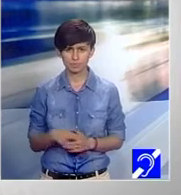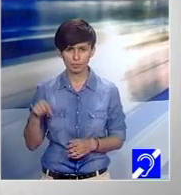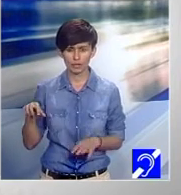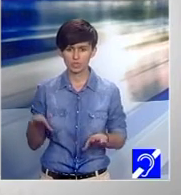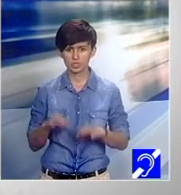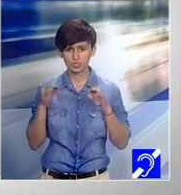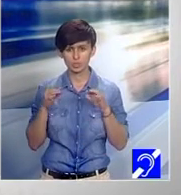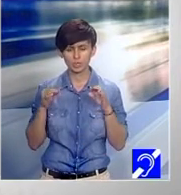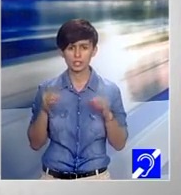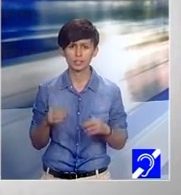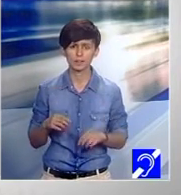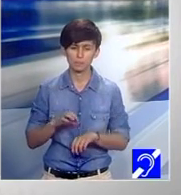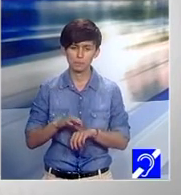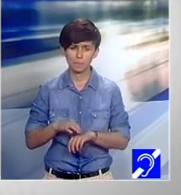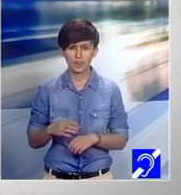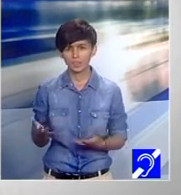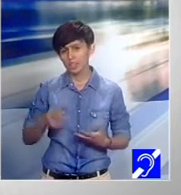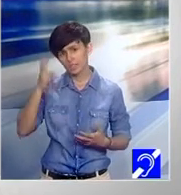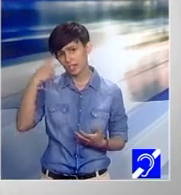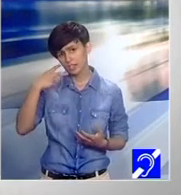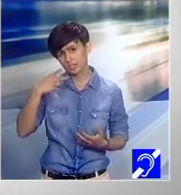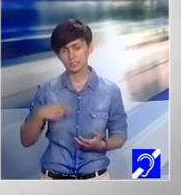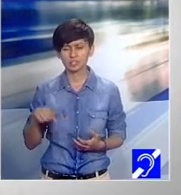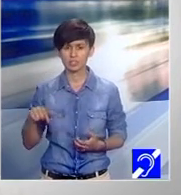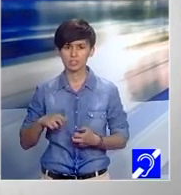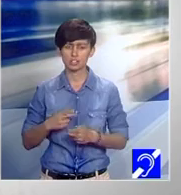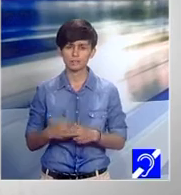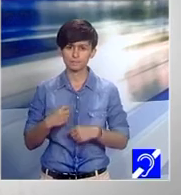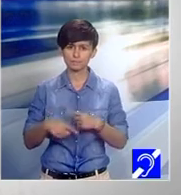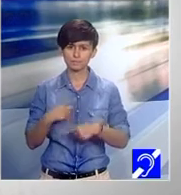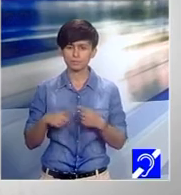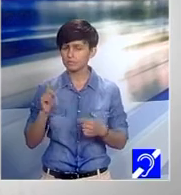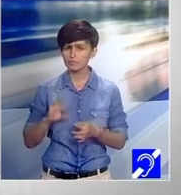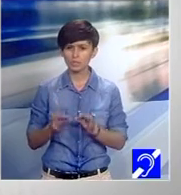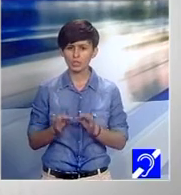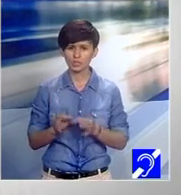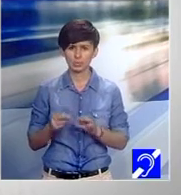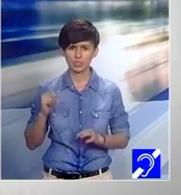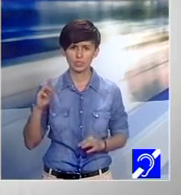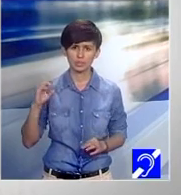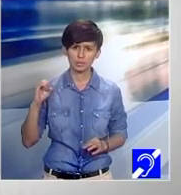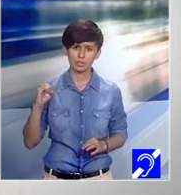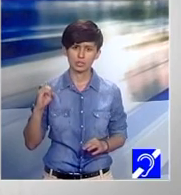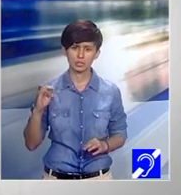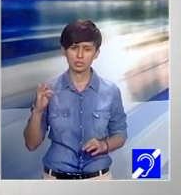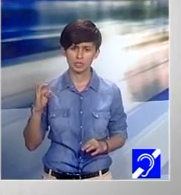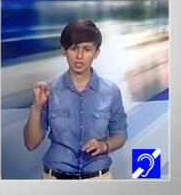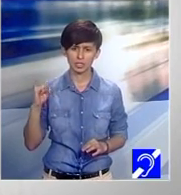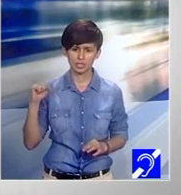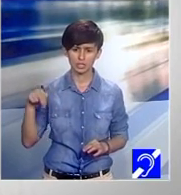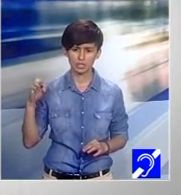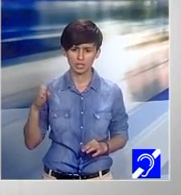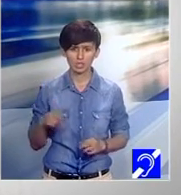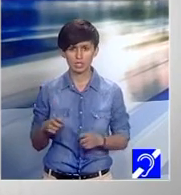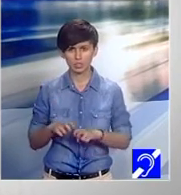că fenilcetonuria nu înseamnă numai proteine controlate din alimentație, pentru că noi le scoatem proteina acestor bolnavi, dar